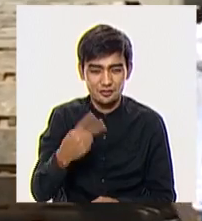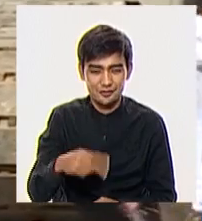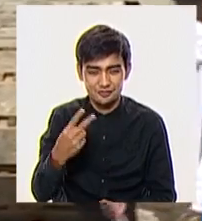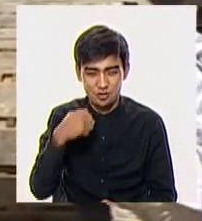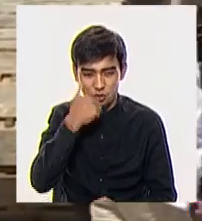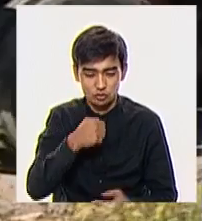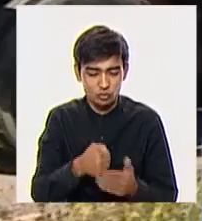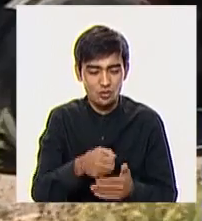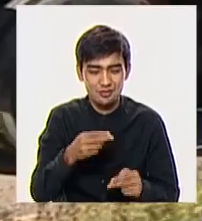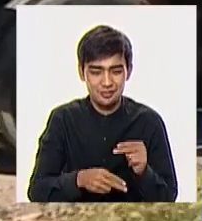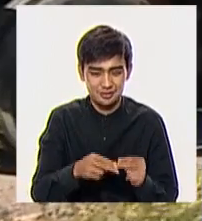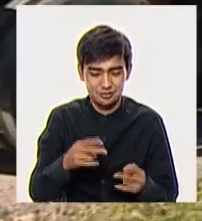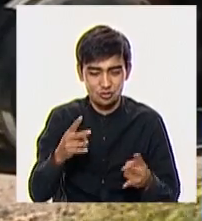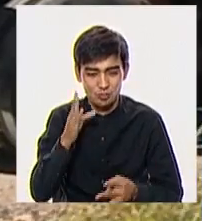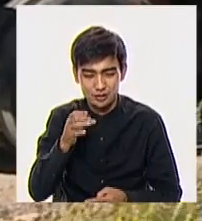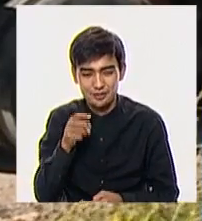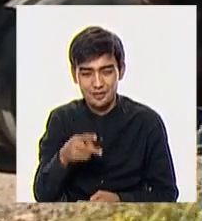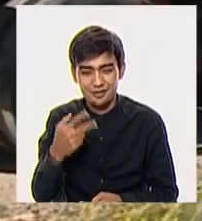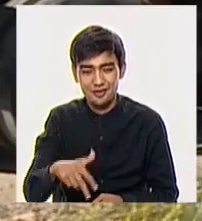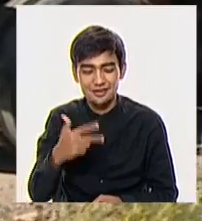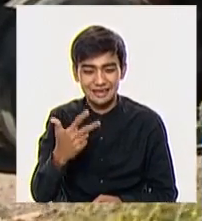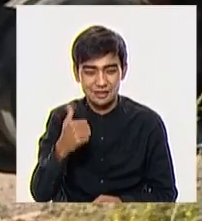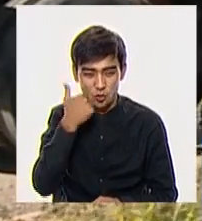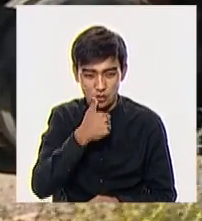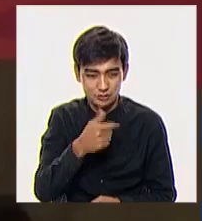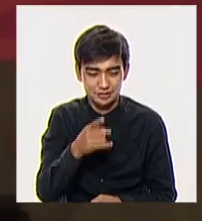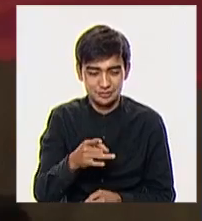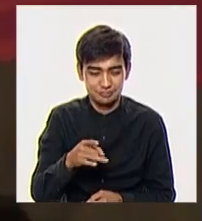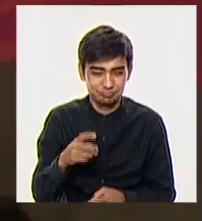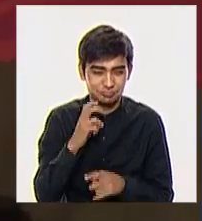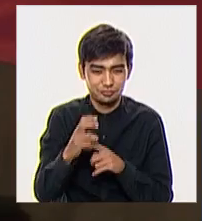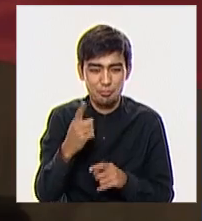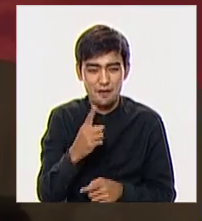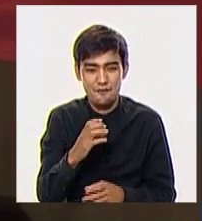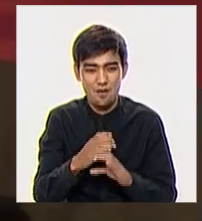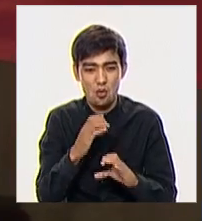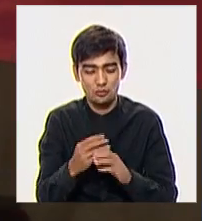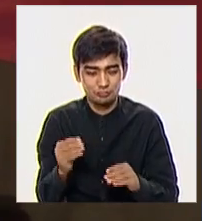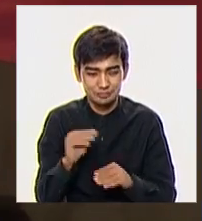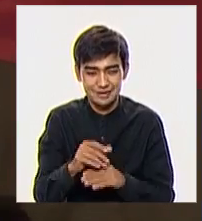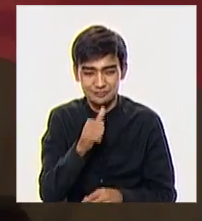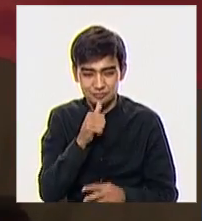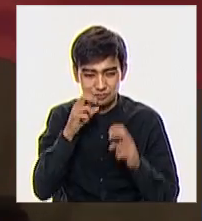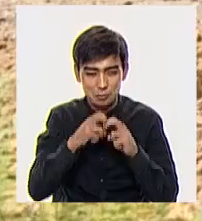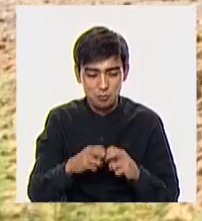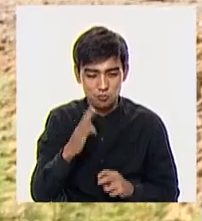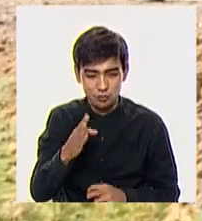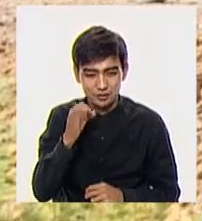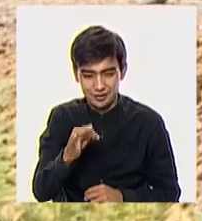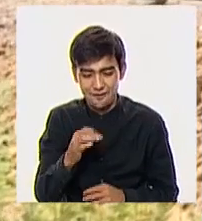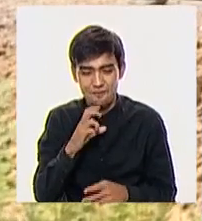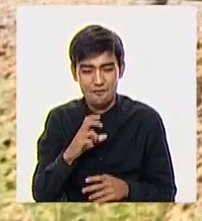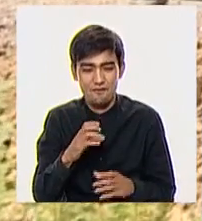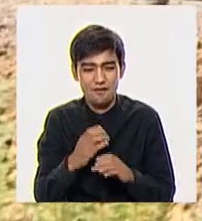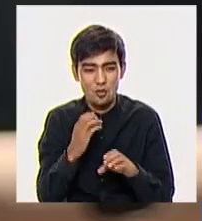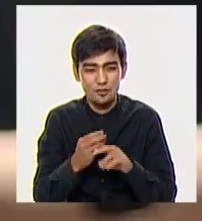2022 жылдың соңында бітіруі керек. 2023 жылдың шілдесінде рельс жолағына бірінші вагонды жүргізіп, сынақтан өткізеді. Оған дейін вагондарға